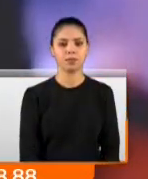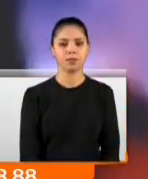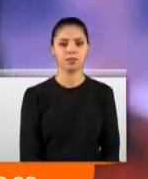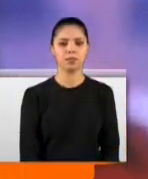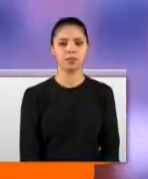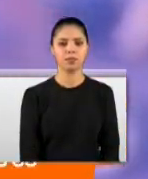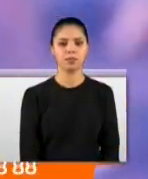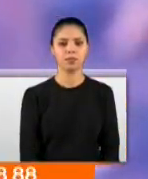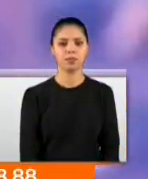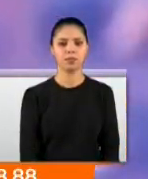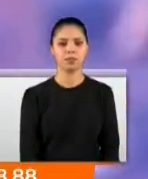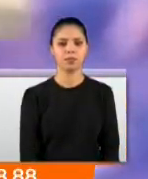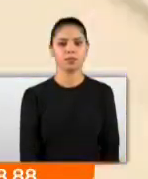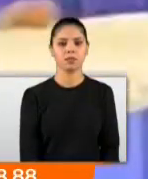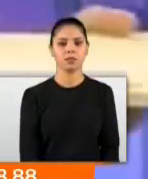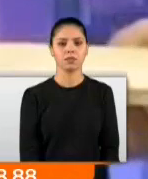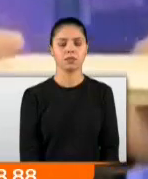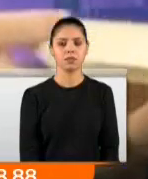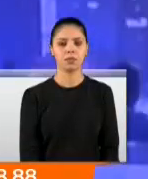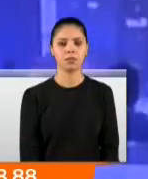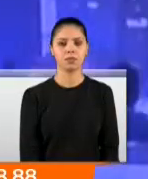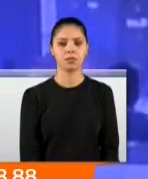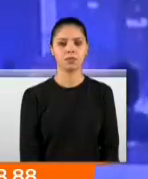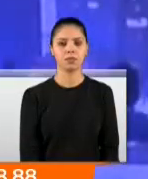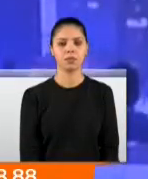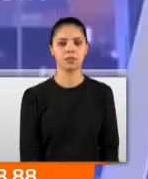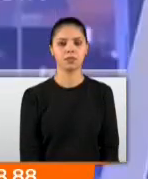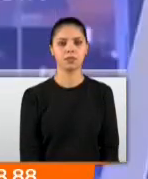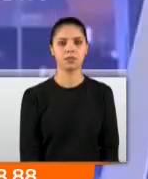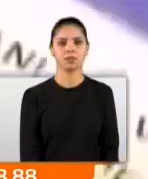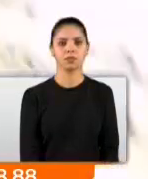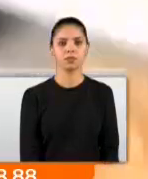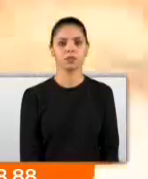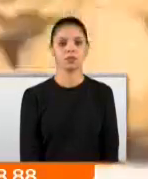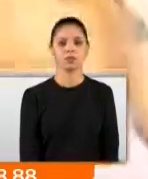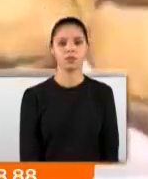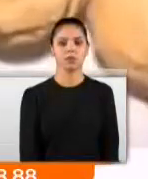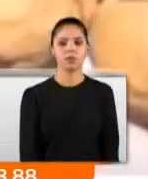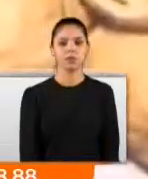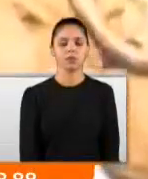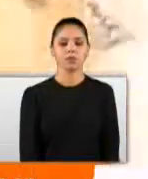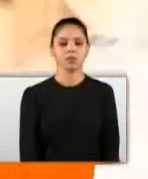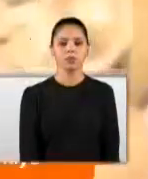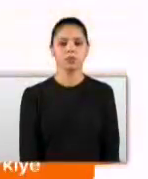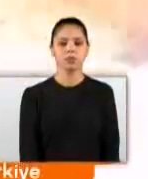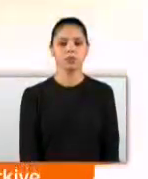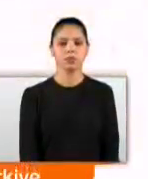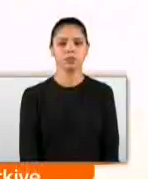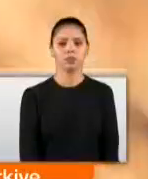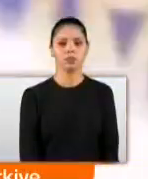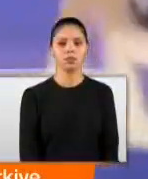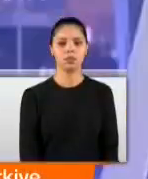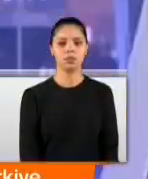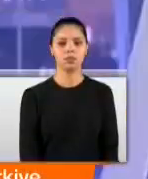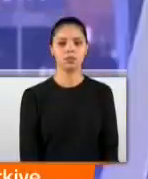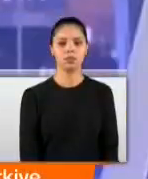evrim vardı? He? Hani vardı? Çok iyi. Ceviz. Herkes bilir cevizi de hani evet. Yine de evrimci